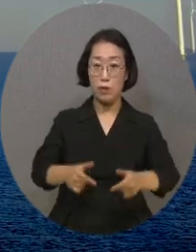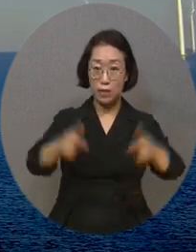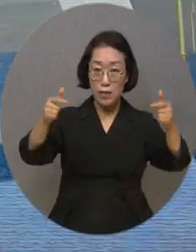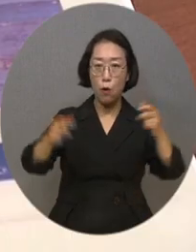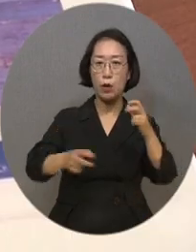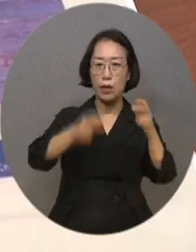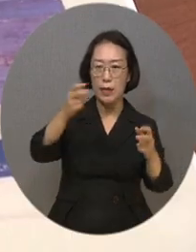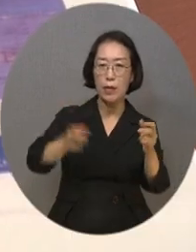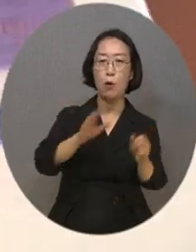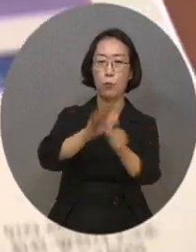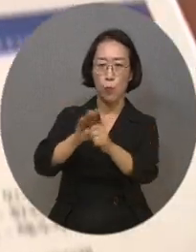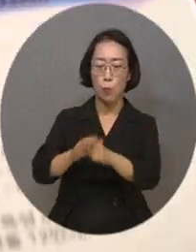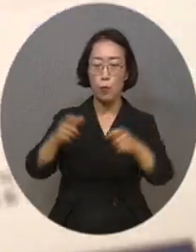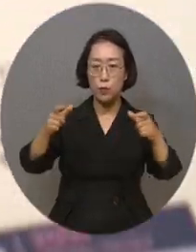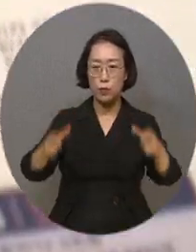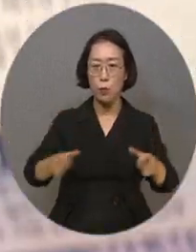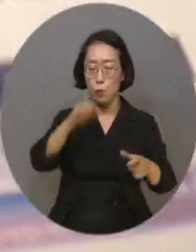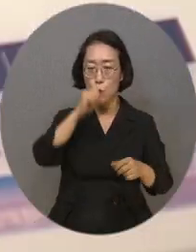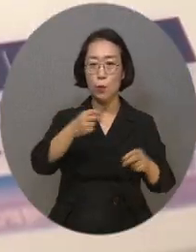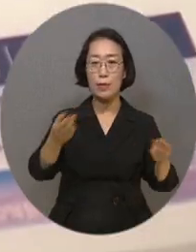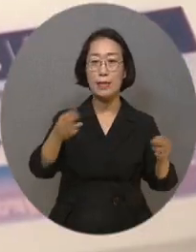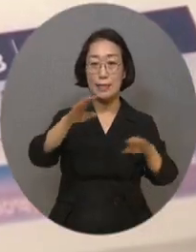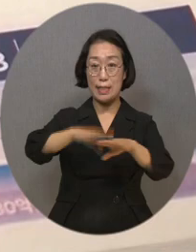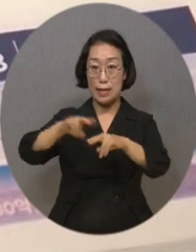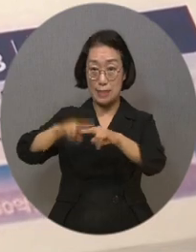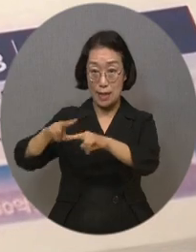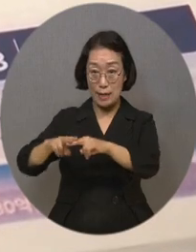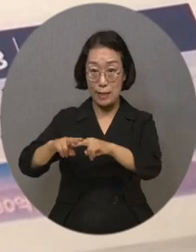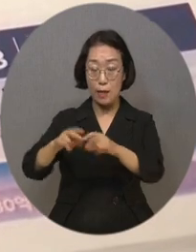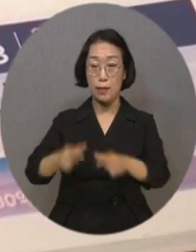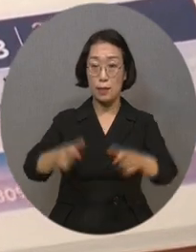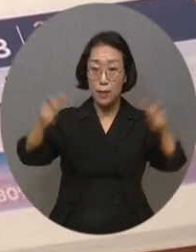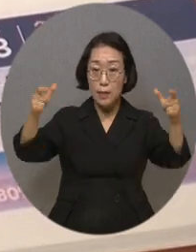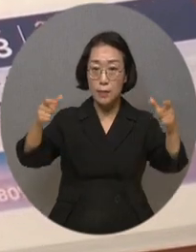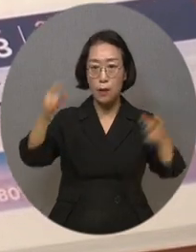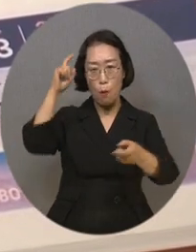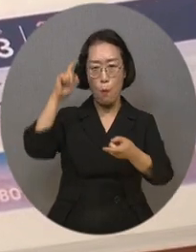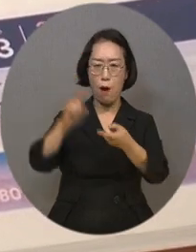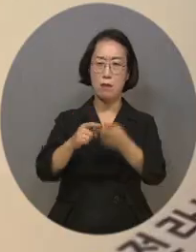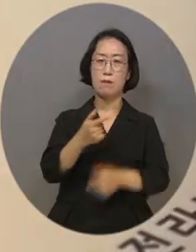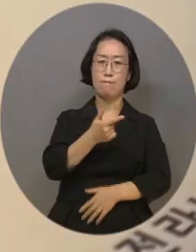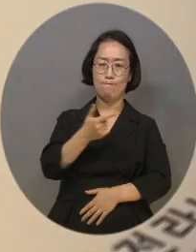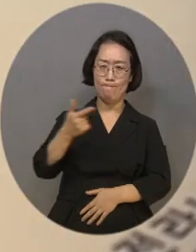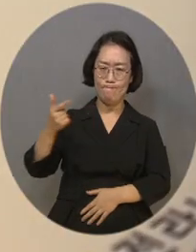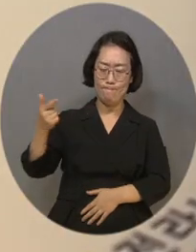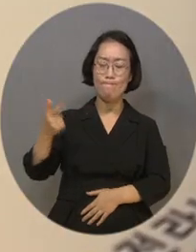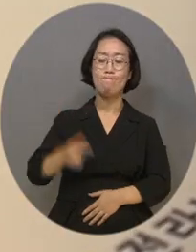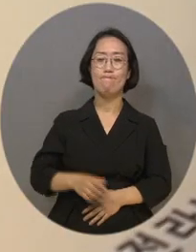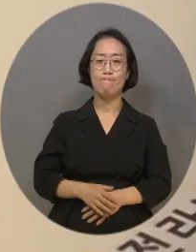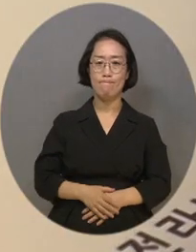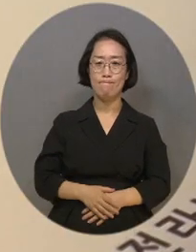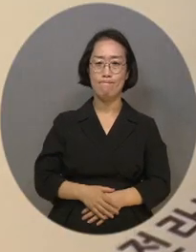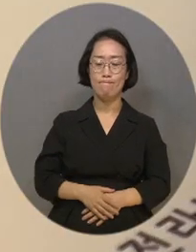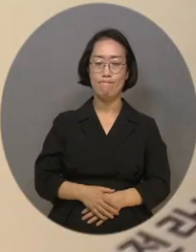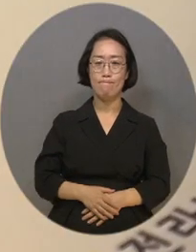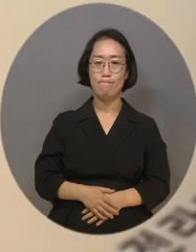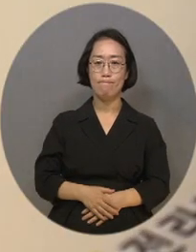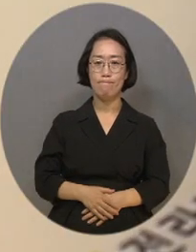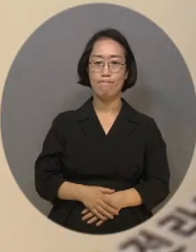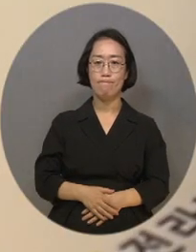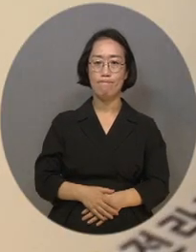돕고 지역의 양질의 일자리를 창출할 수 있을지 주목됩니다. 복지TV 뉴스